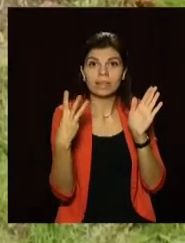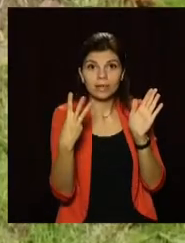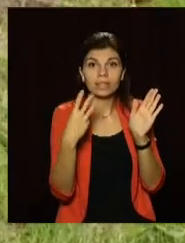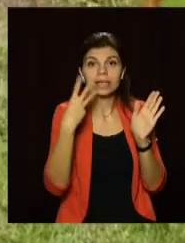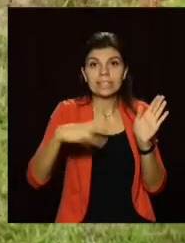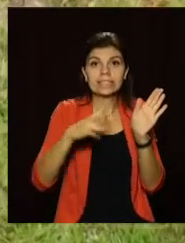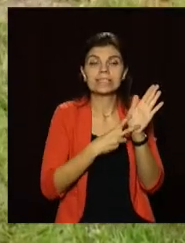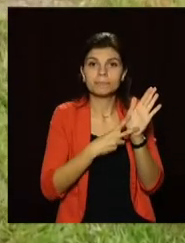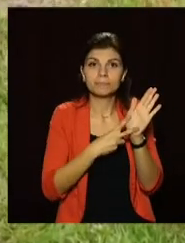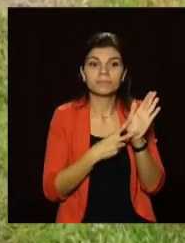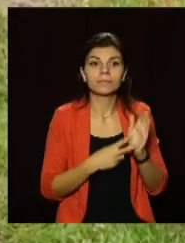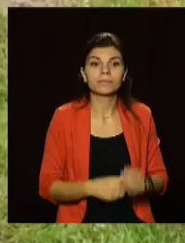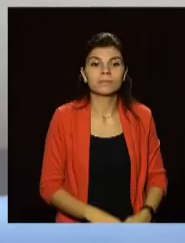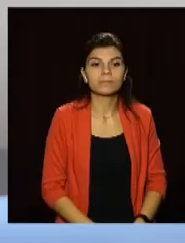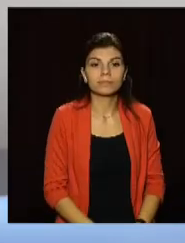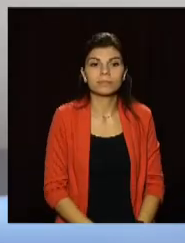067-106-53-37.